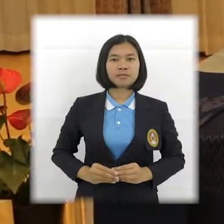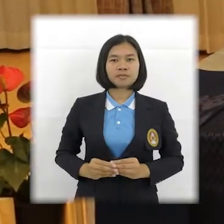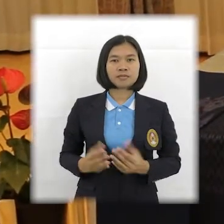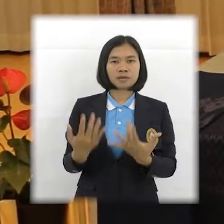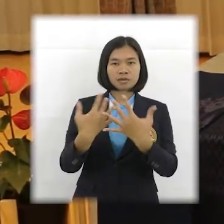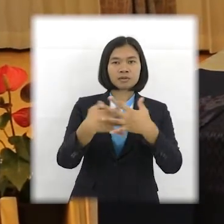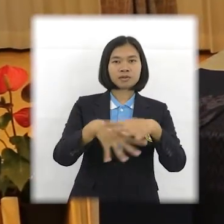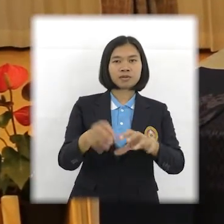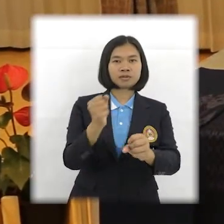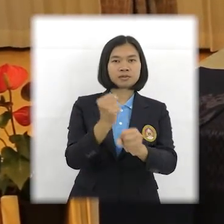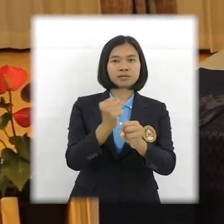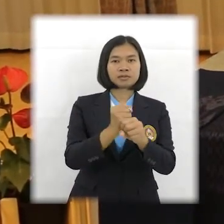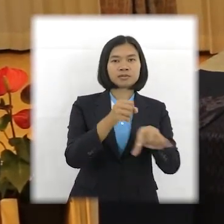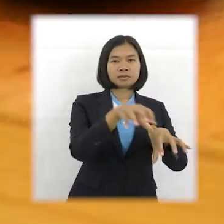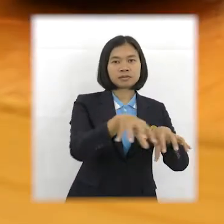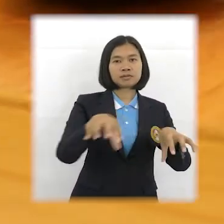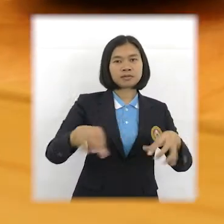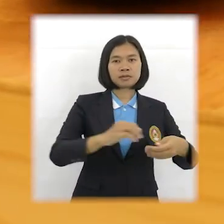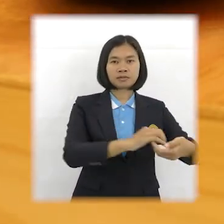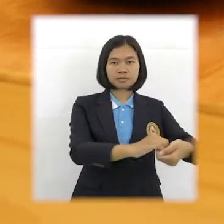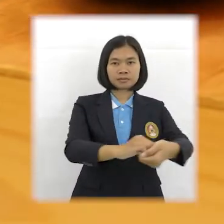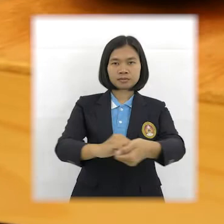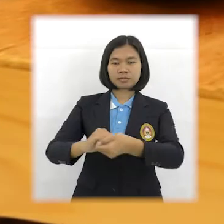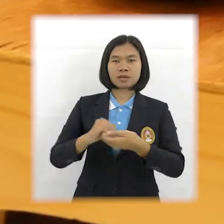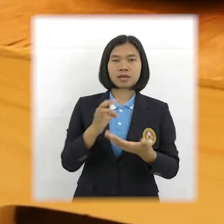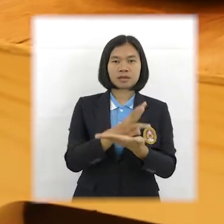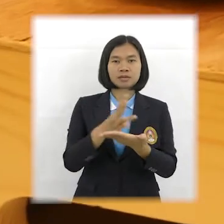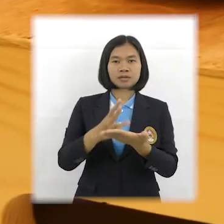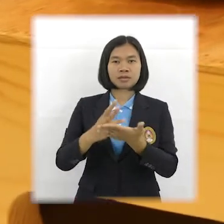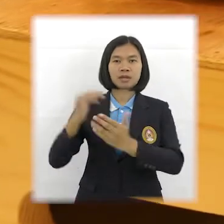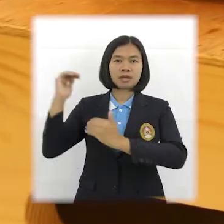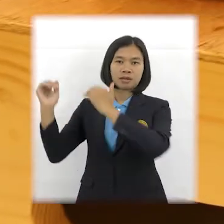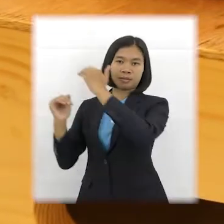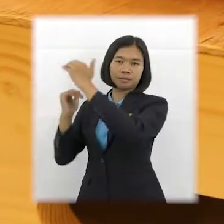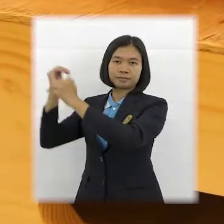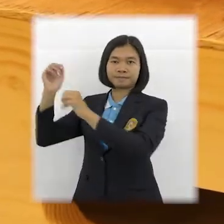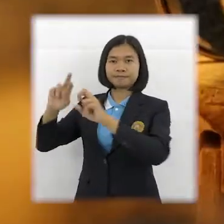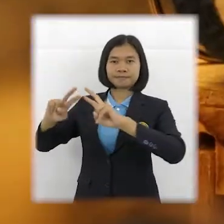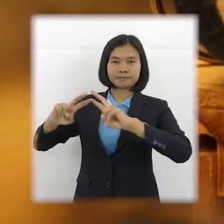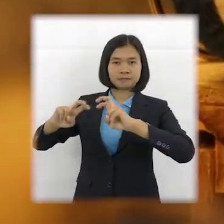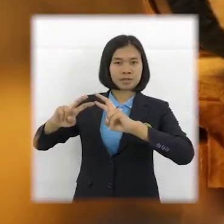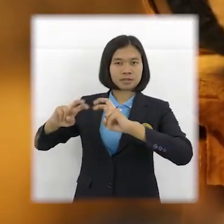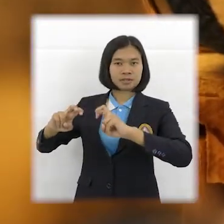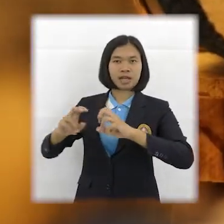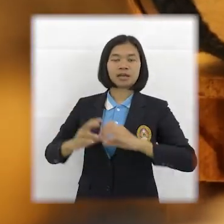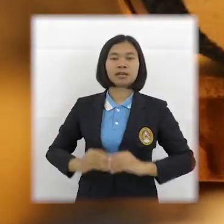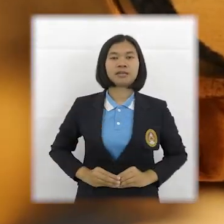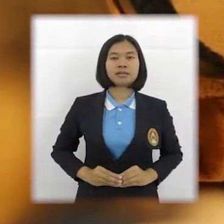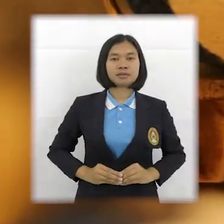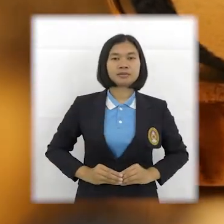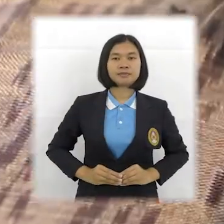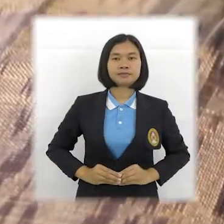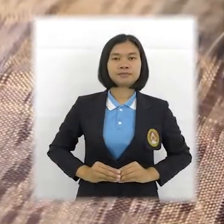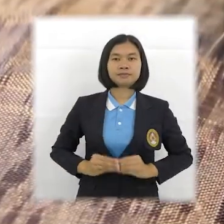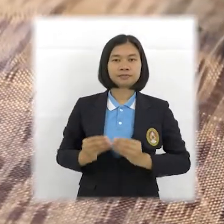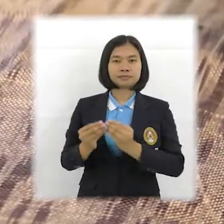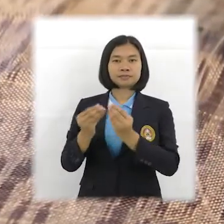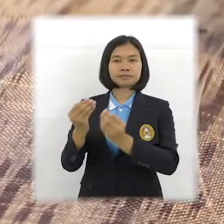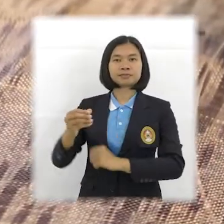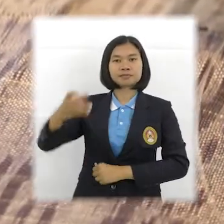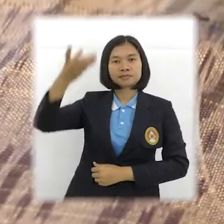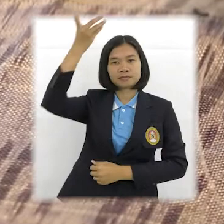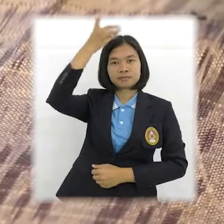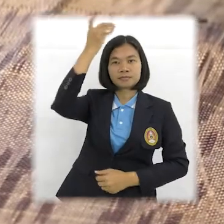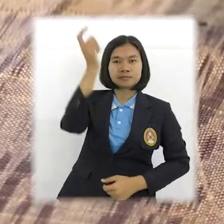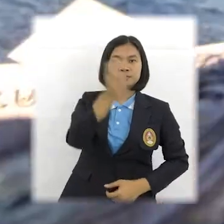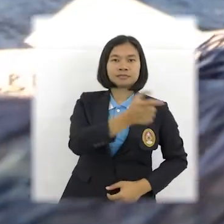มทั้งยังเป็นการสร้างเครือข่ายความร่วมมือทางวิชาการในการพัฒนางานวิจัยให้เกิดขึ้นและเพื่อเป็นการเฉลิมพระเกียรติสมเด็จพ